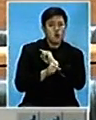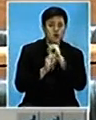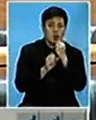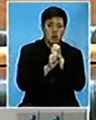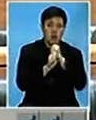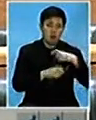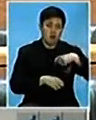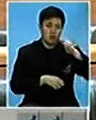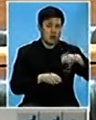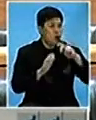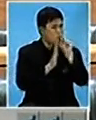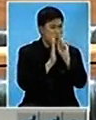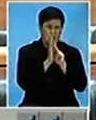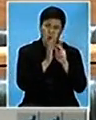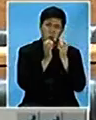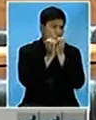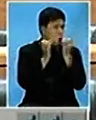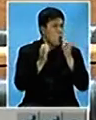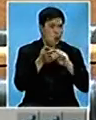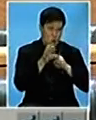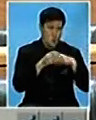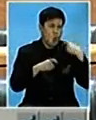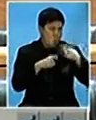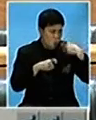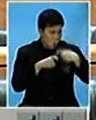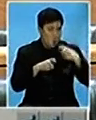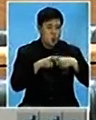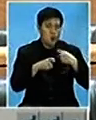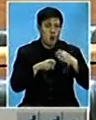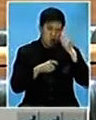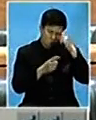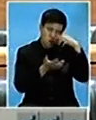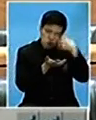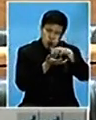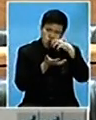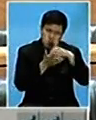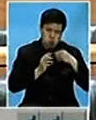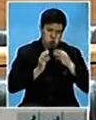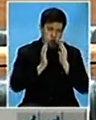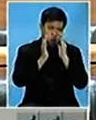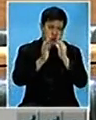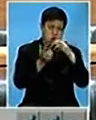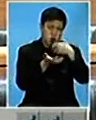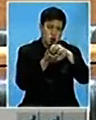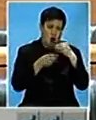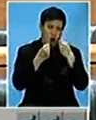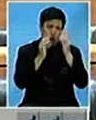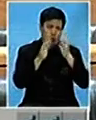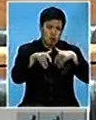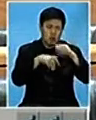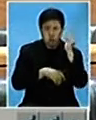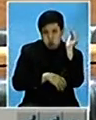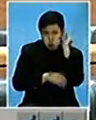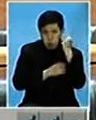นูญยิ่งไม่ใช่เรื่องง่ายเข้าไปใหญ่ท่านพูดเพื่อสร้างความเชื่อมั่นให้กับพี่น้องประชาชนหน่อยสิครับหรือท่านจะพูดต่อไปอีกนิด